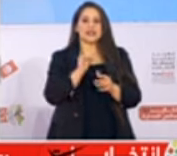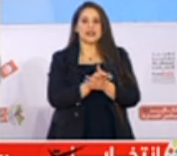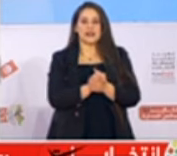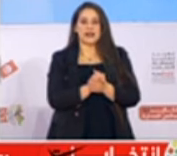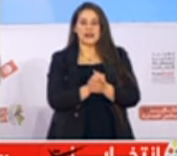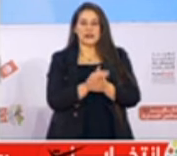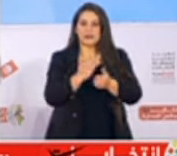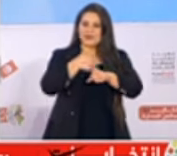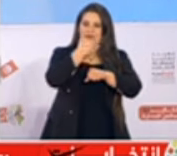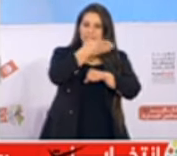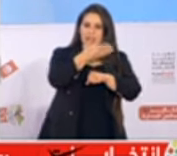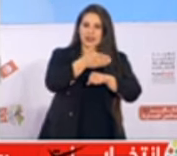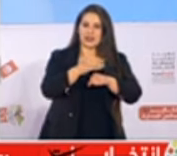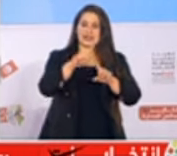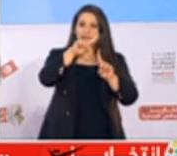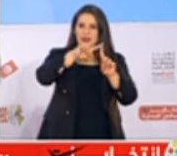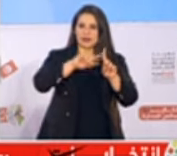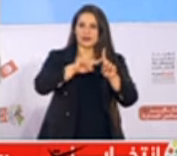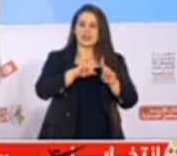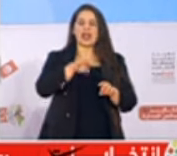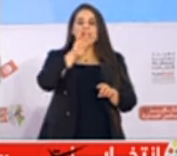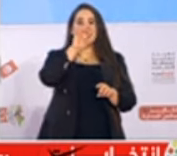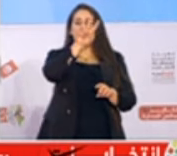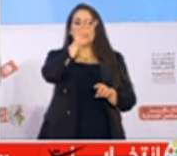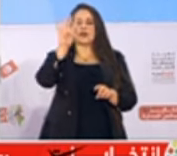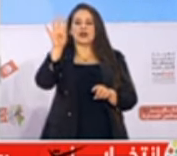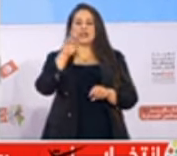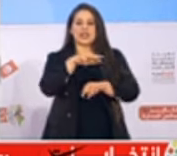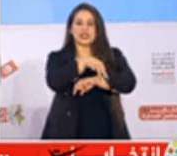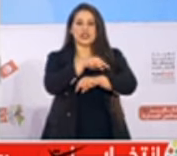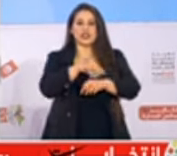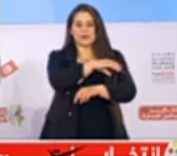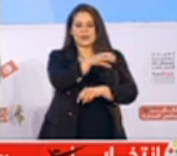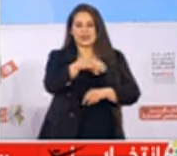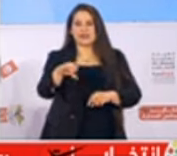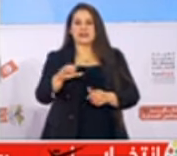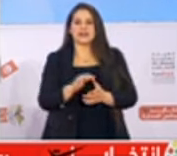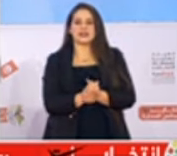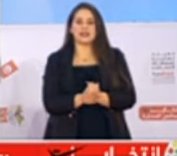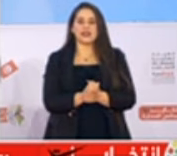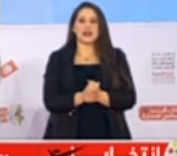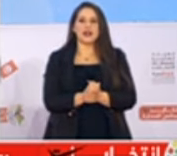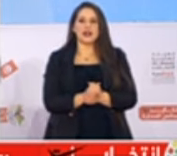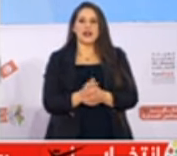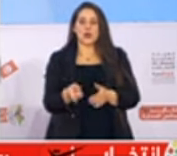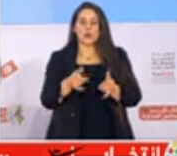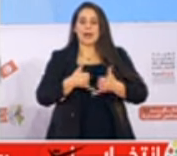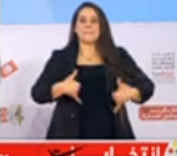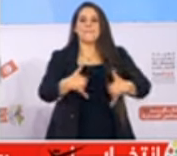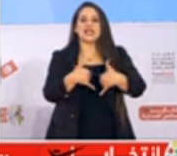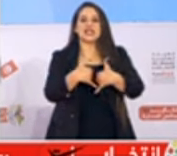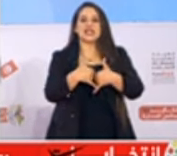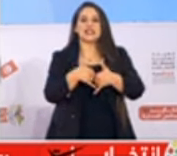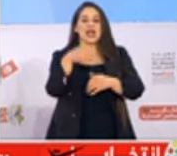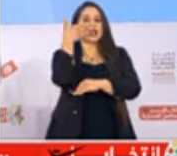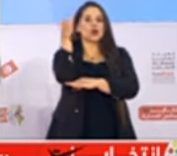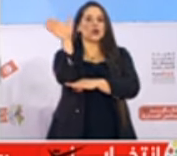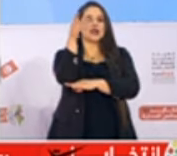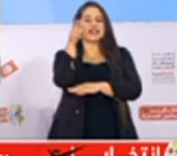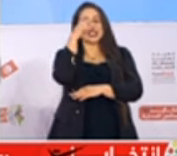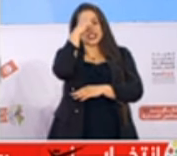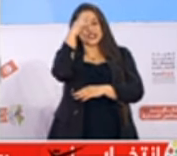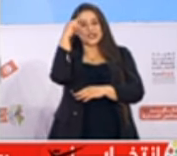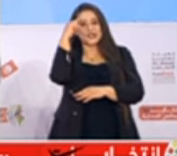تركيز باقي المجالس، 24 مجلس جهوي، 5 مجالس أقاليم، والمجلس الوطني اللي جاته الأقاليم اللي إن شاء